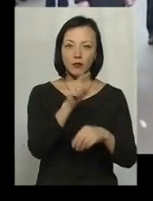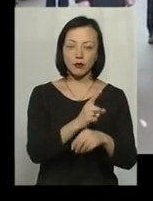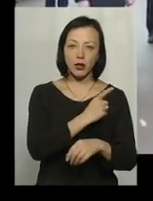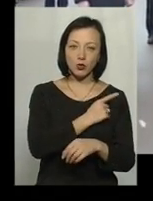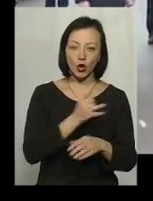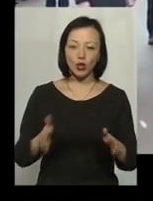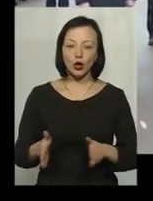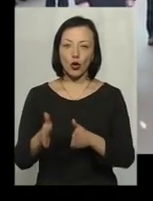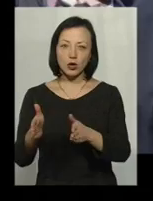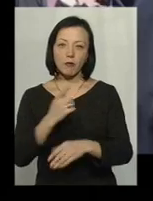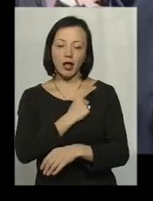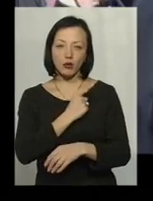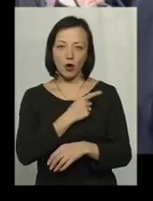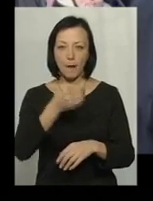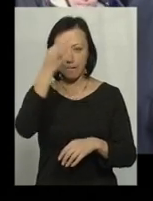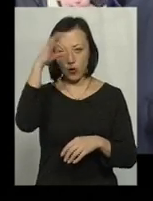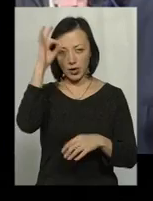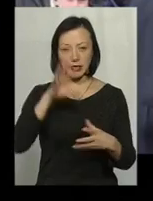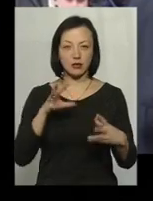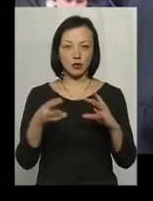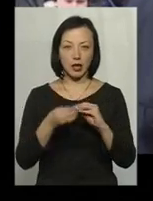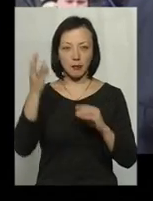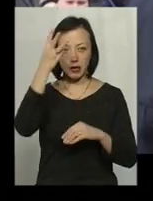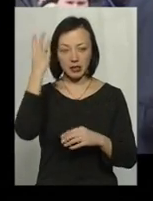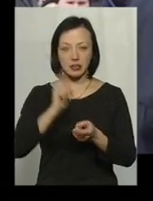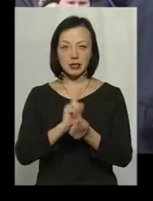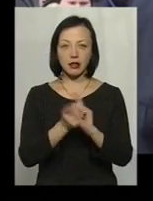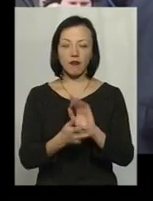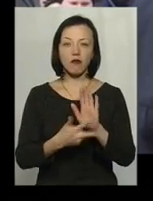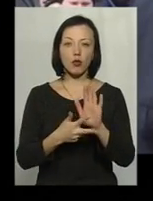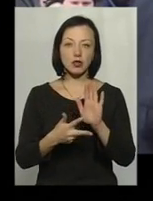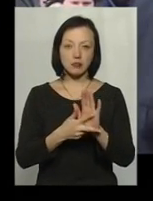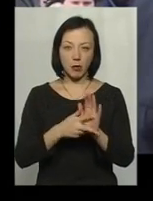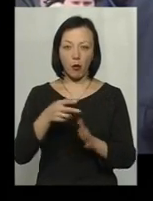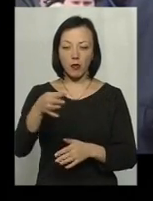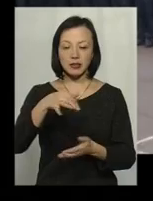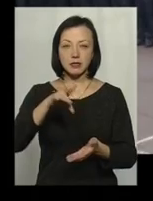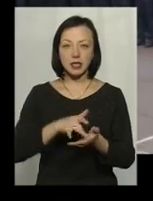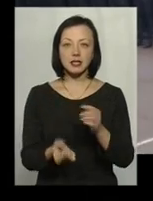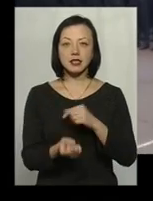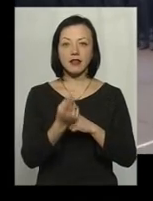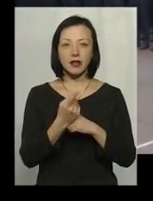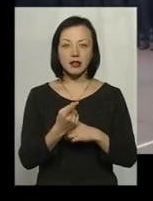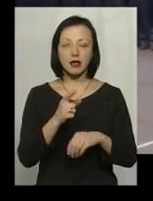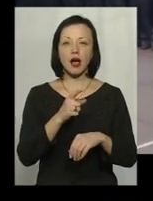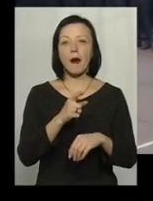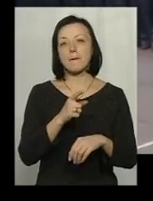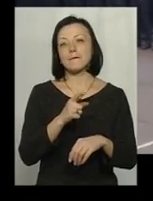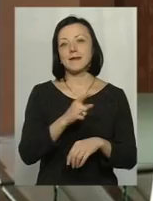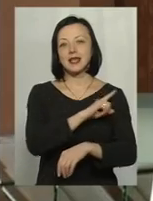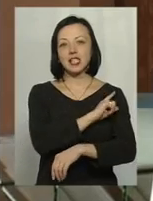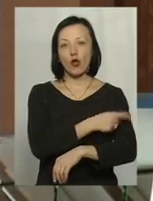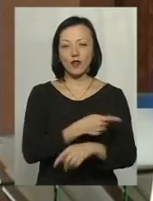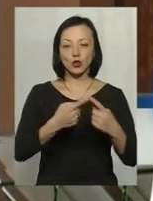та дорожньо-патрульної поліції. Як результат, Хмельницький став 8-м обласним центром України, де з'явилися силовики нової